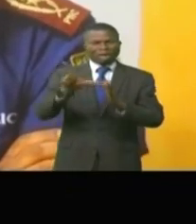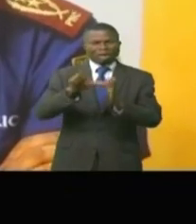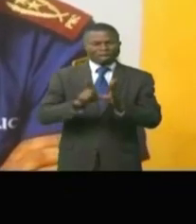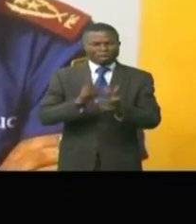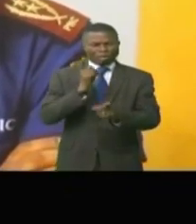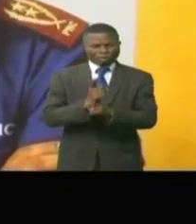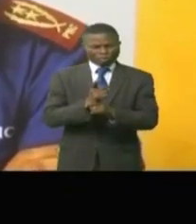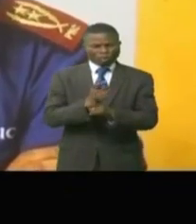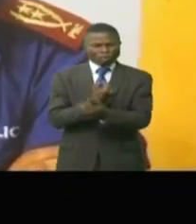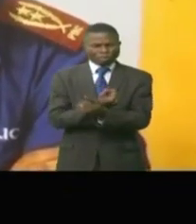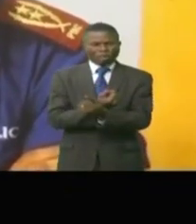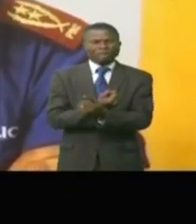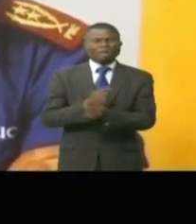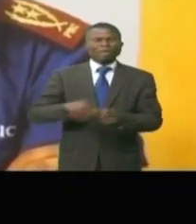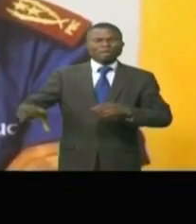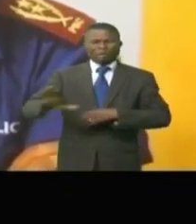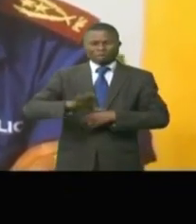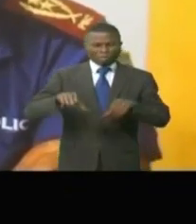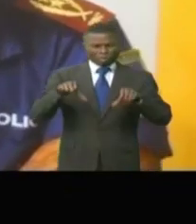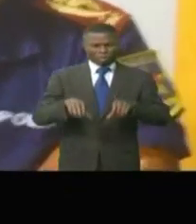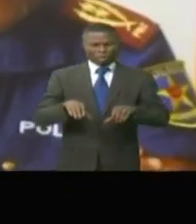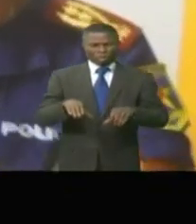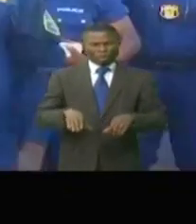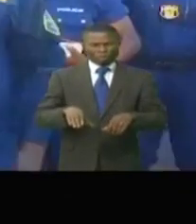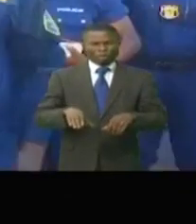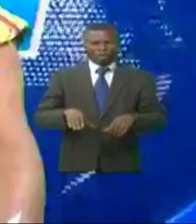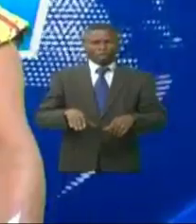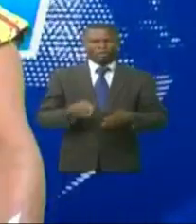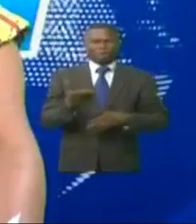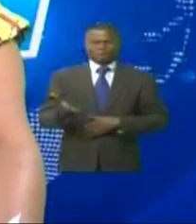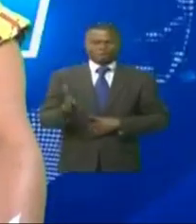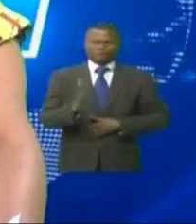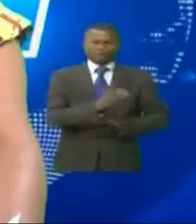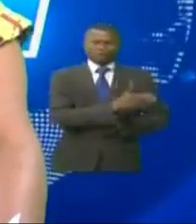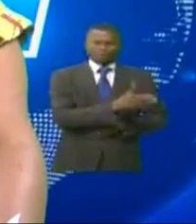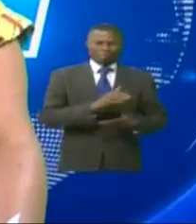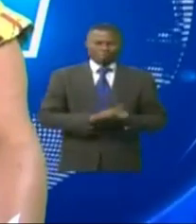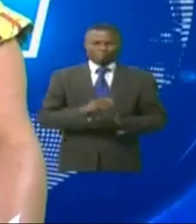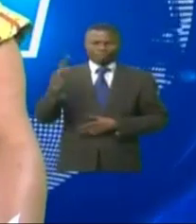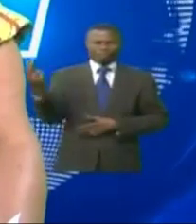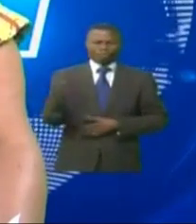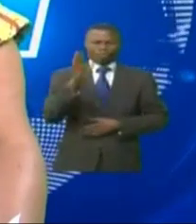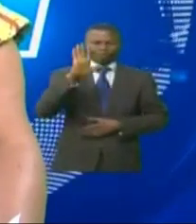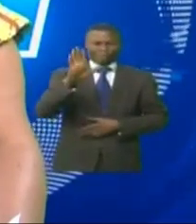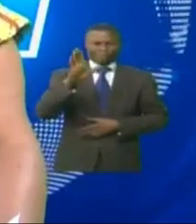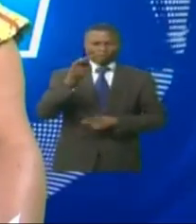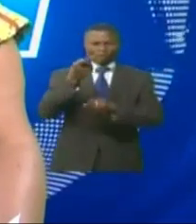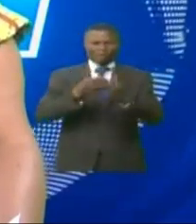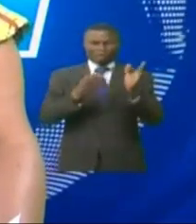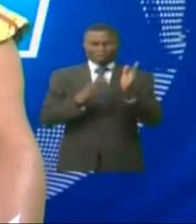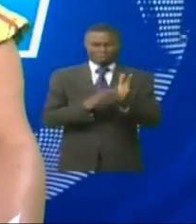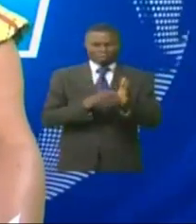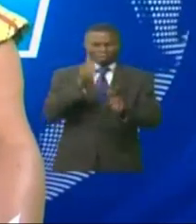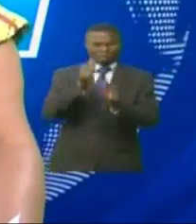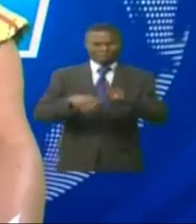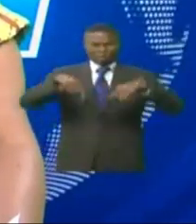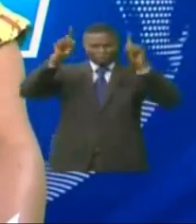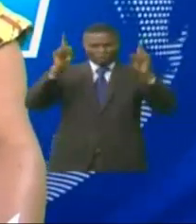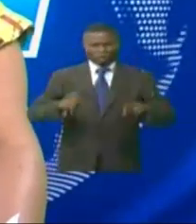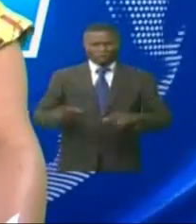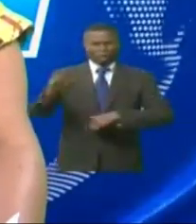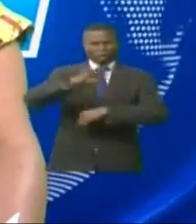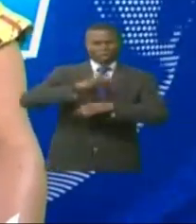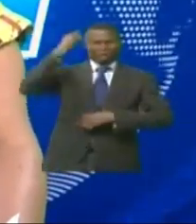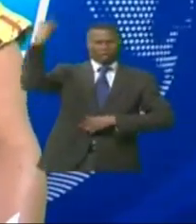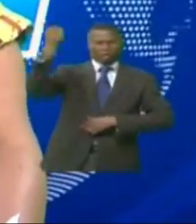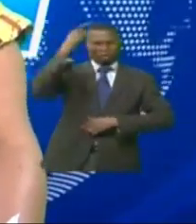respect strict de lois et règlements régissant la PNT. 5 septembre de chaque année, la journée